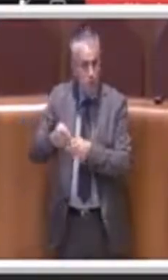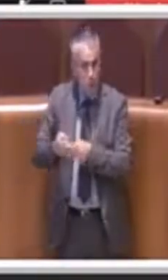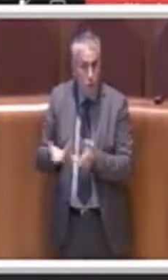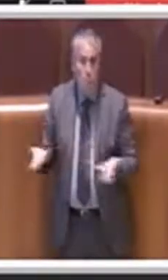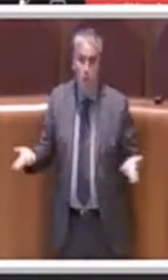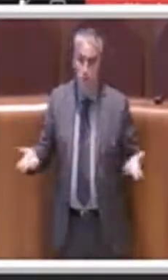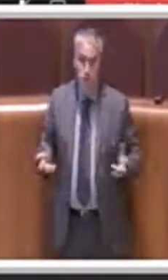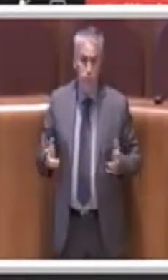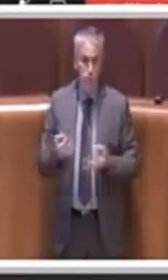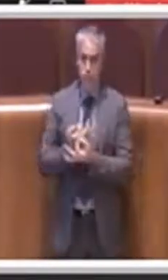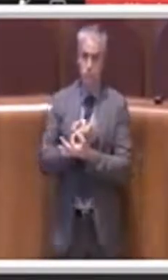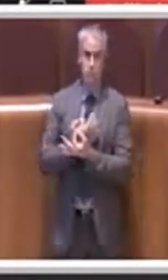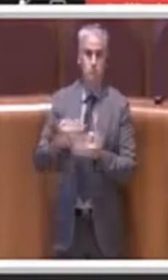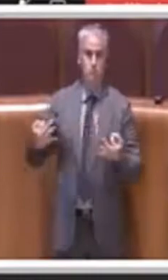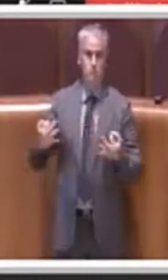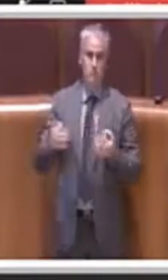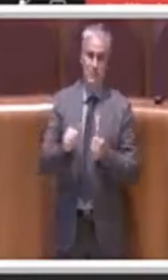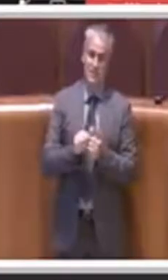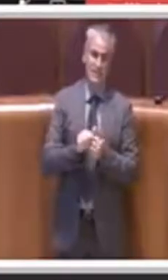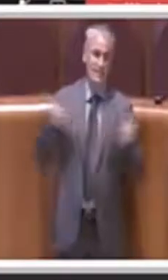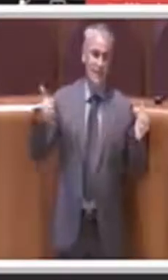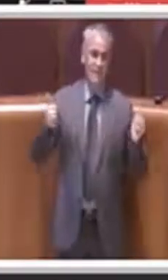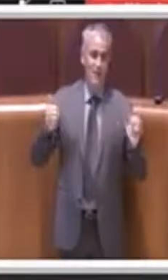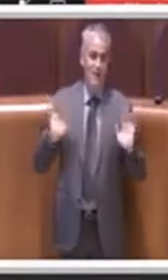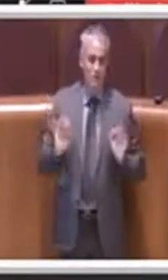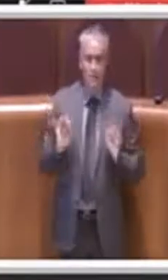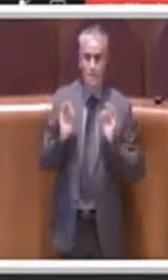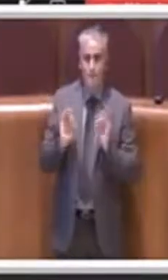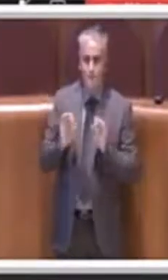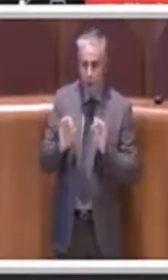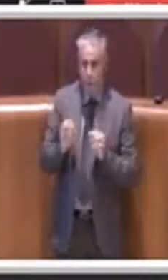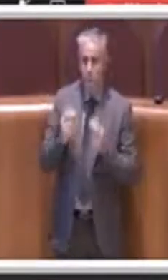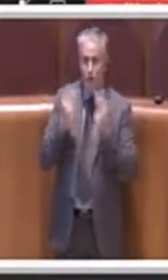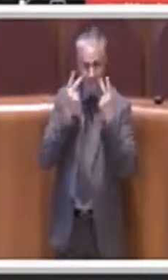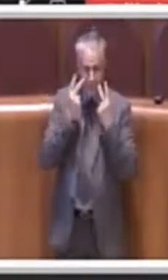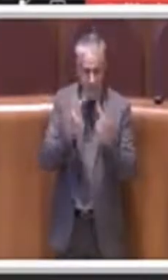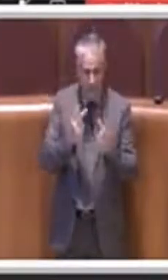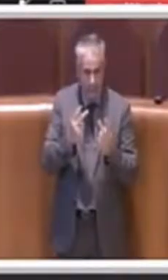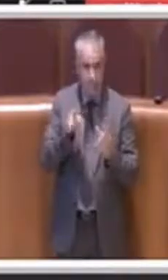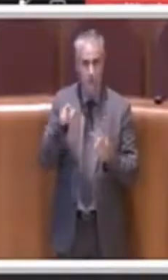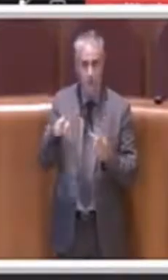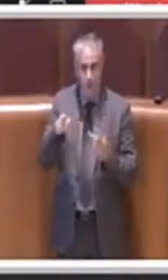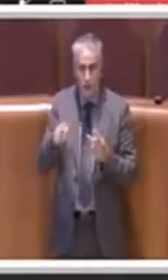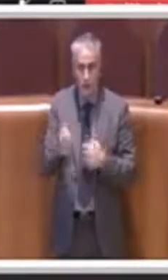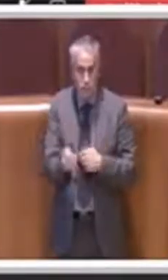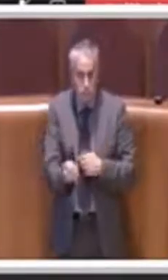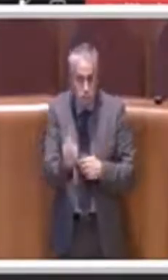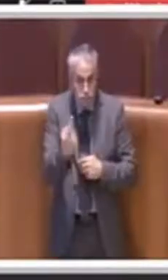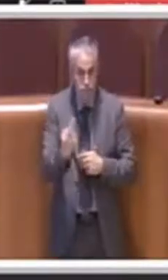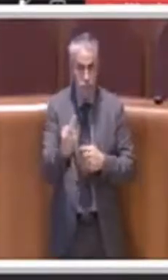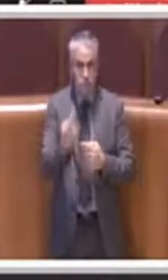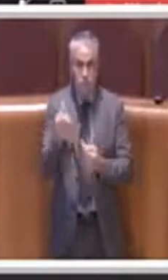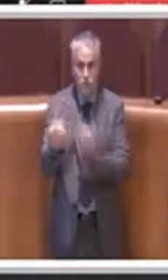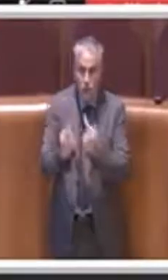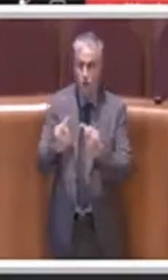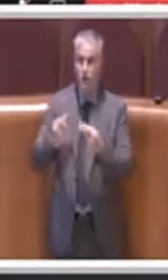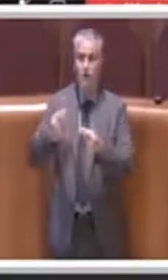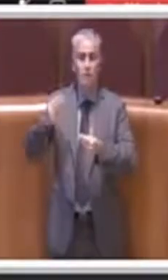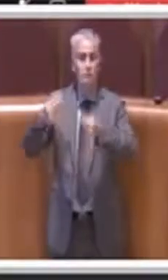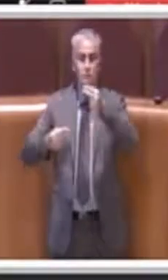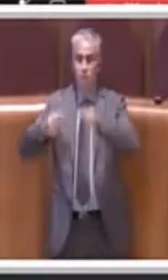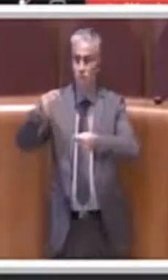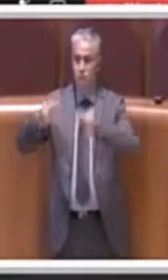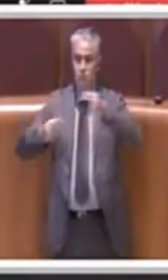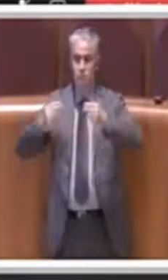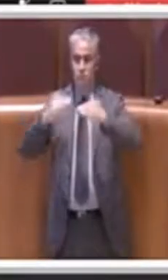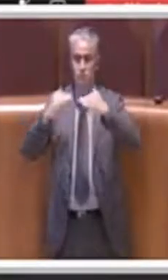è distinta per aver, come dire, rimesso o comunque messo i conti in